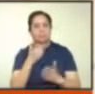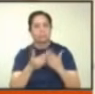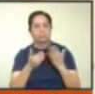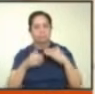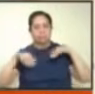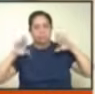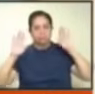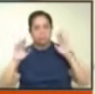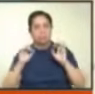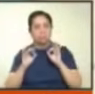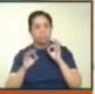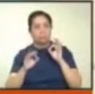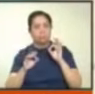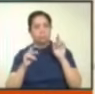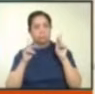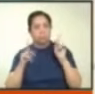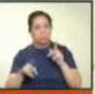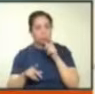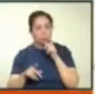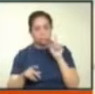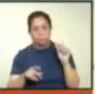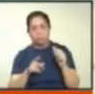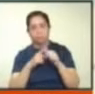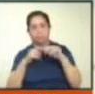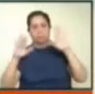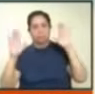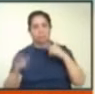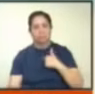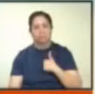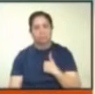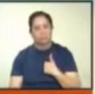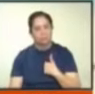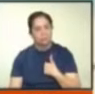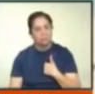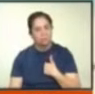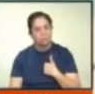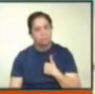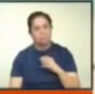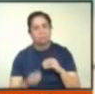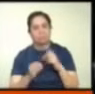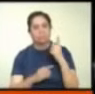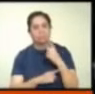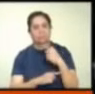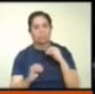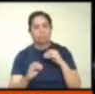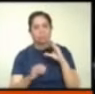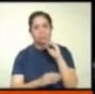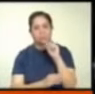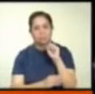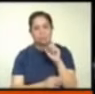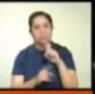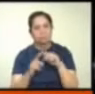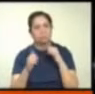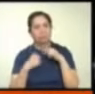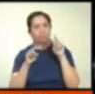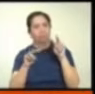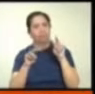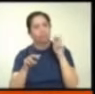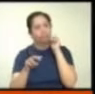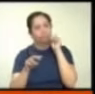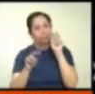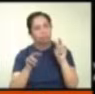sumuko. Kung may tao na dapat unang gumive up, ako yun. Number one, wala akong kaso. Ba't nandun ako sa